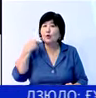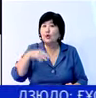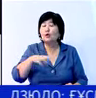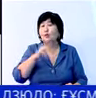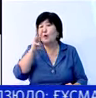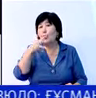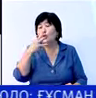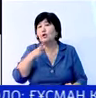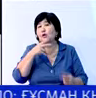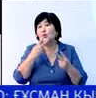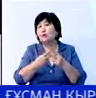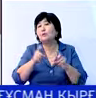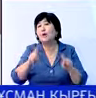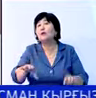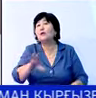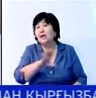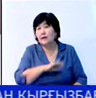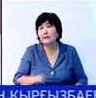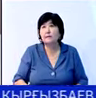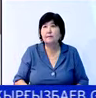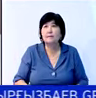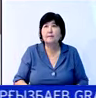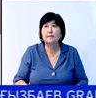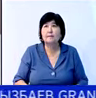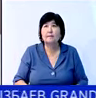3 жыл мерзімін темір торда өткізіпті.